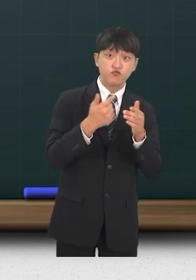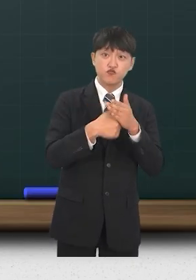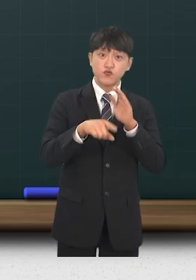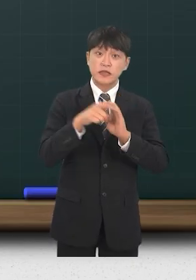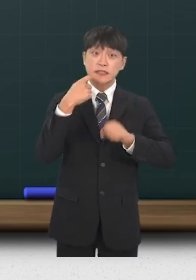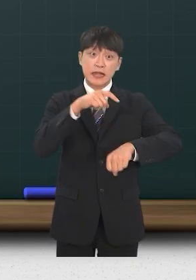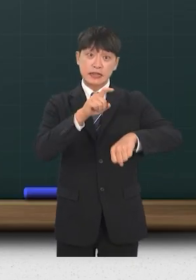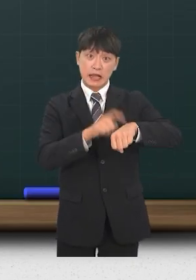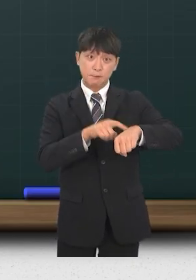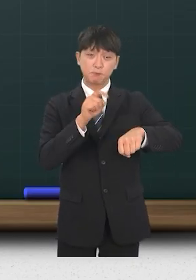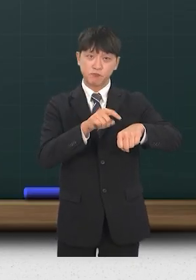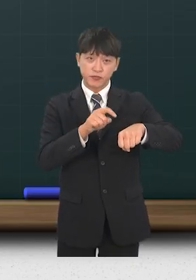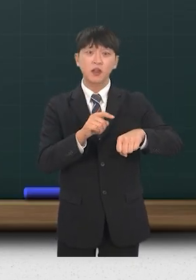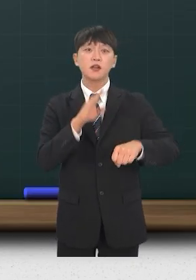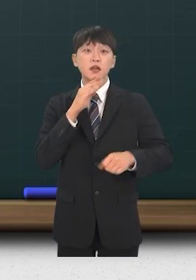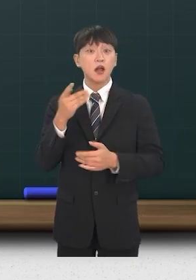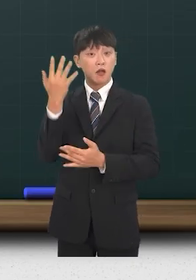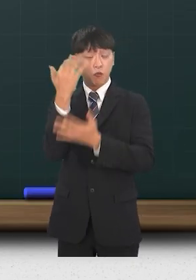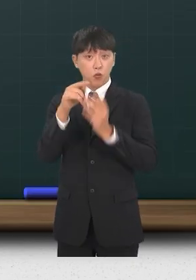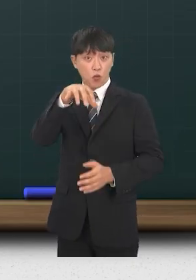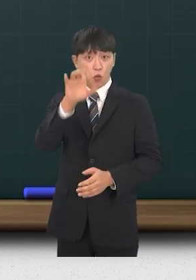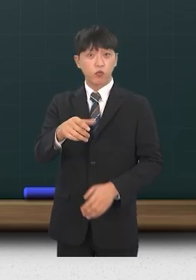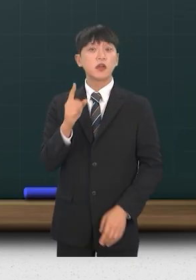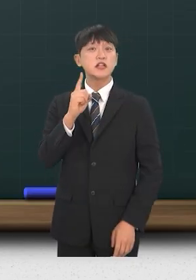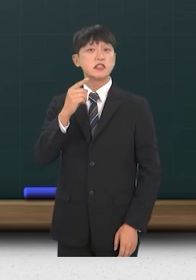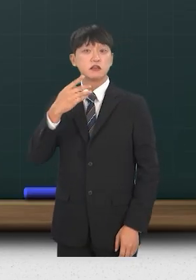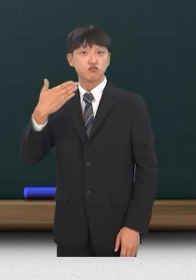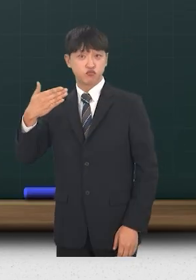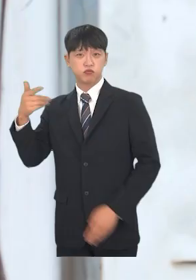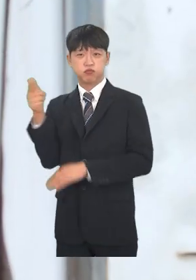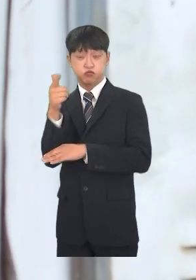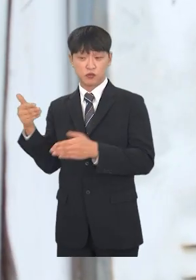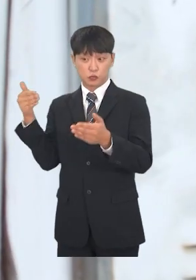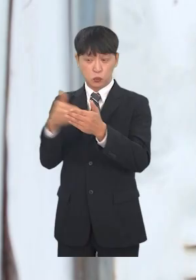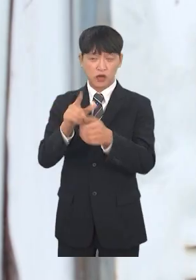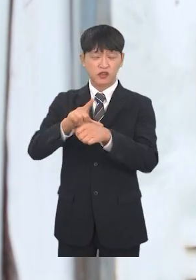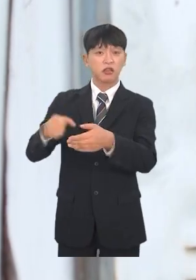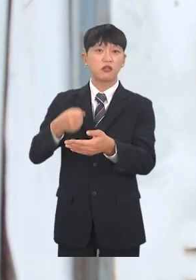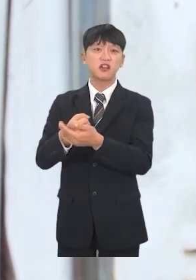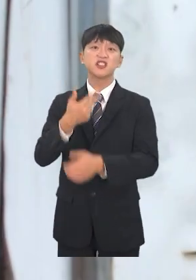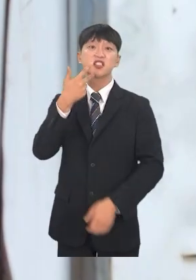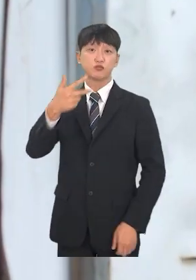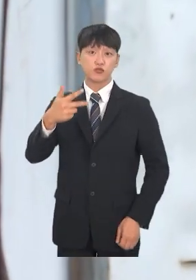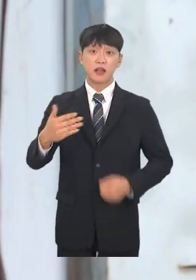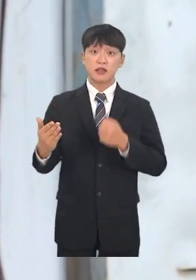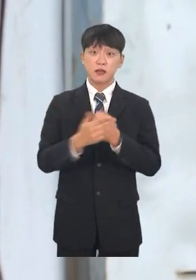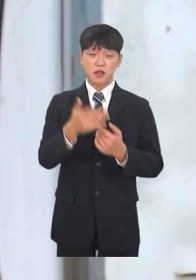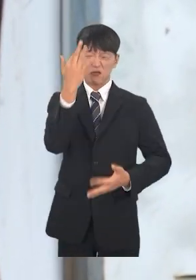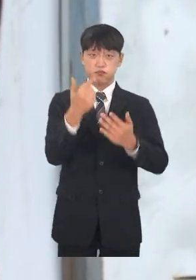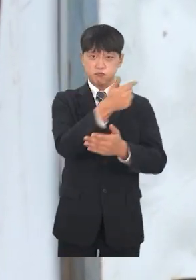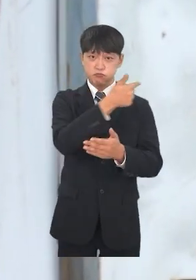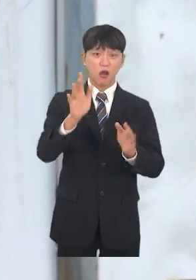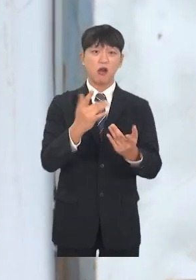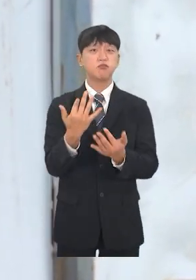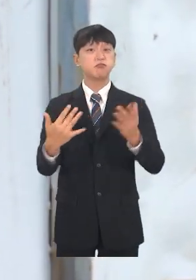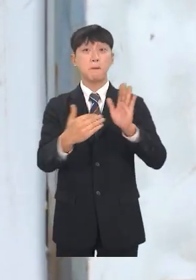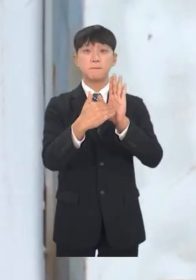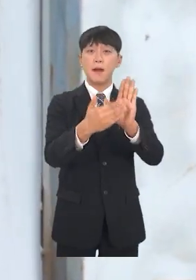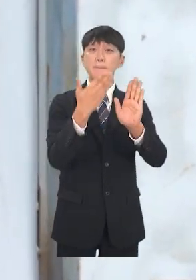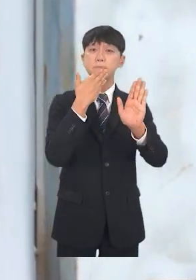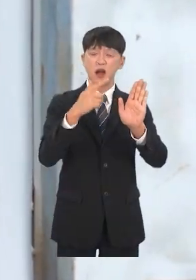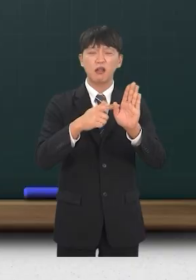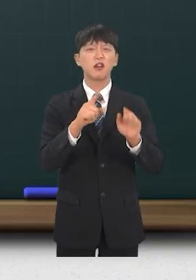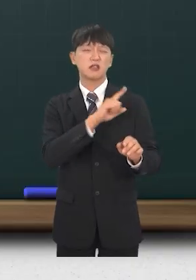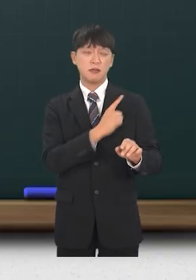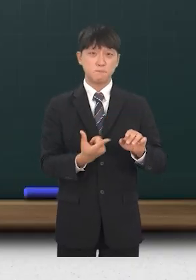골든타임, 즉 화재 현장 소방차 도착 시간을 7분으로 정했는데요. 이처럼 대형 화재 사고를 막을 수 있어 더욱 중요한 초기